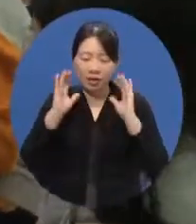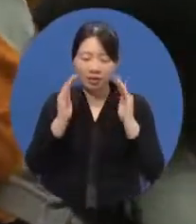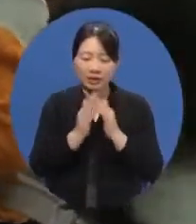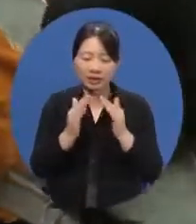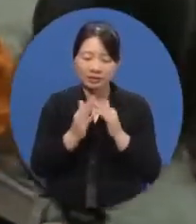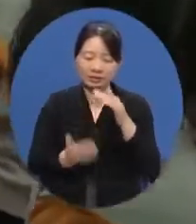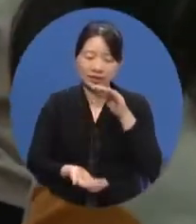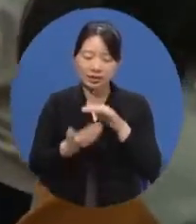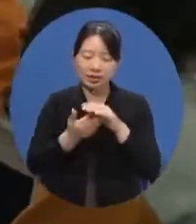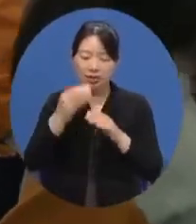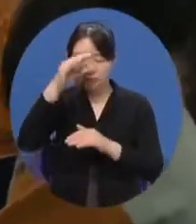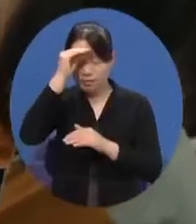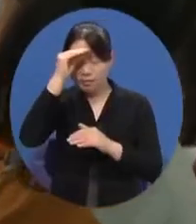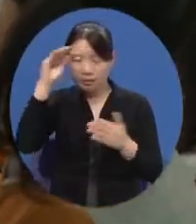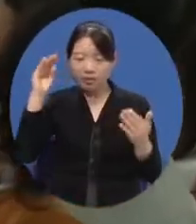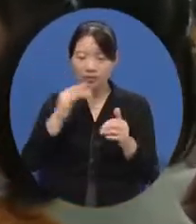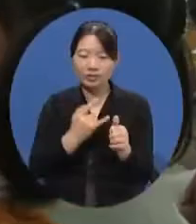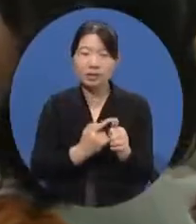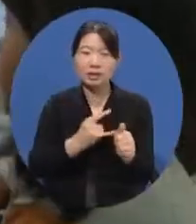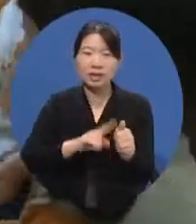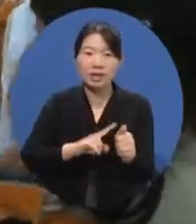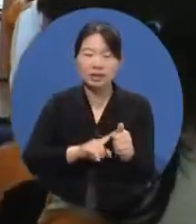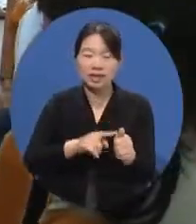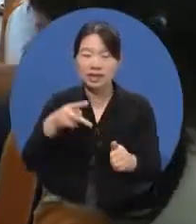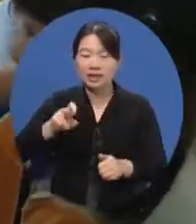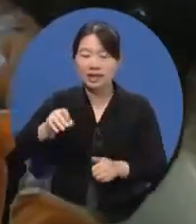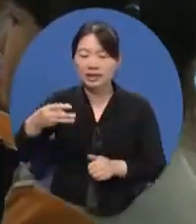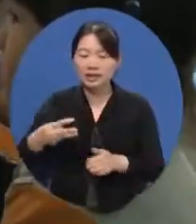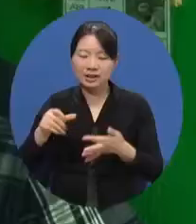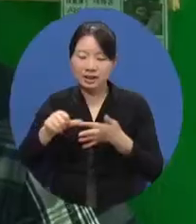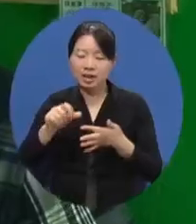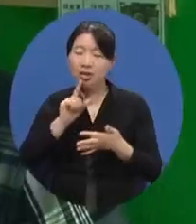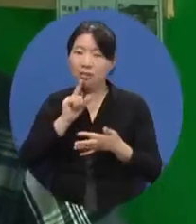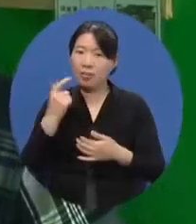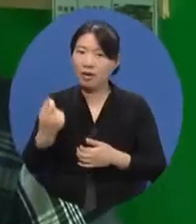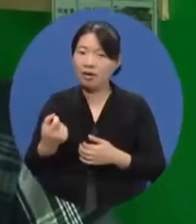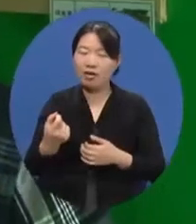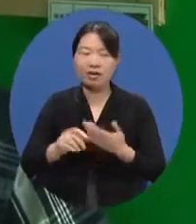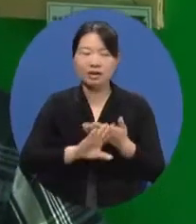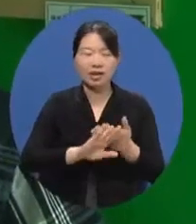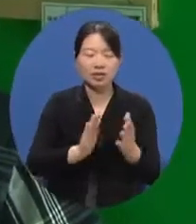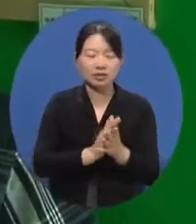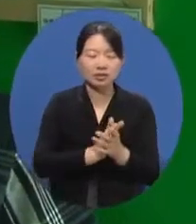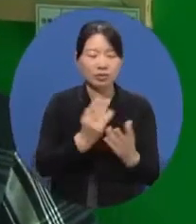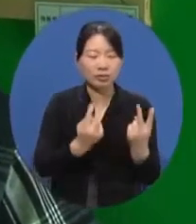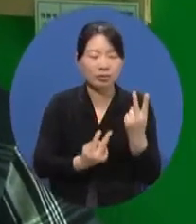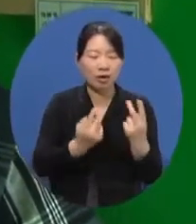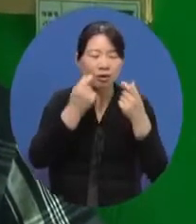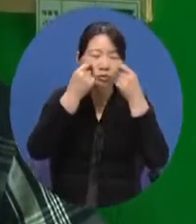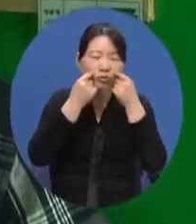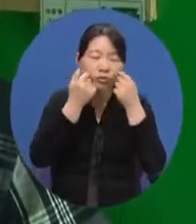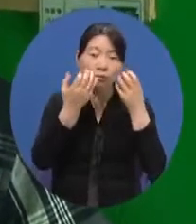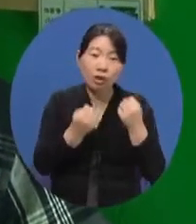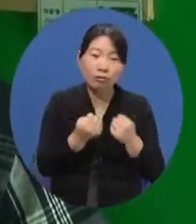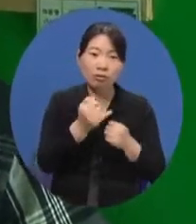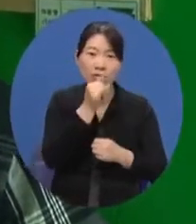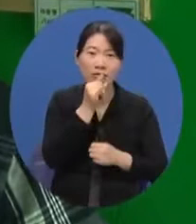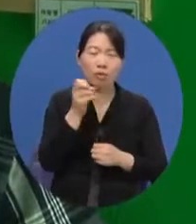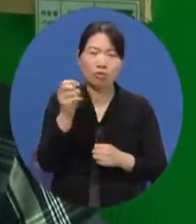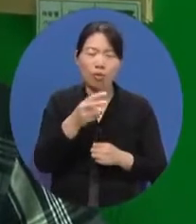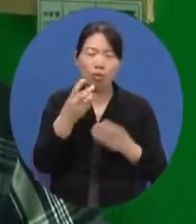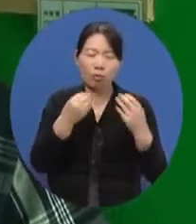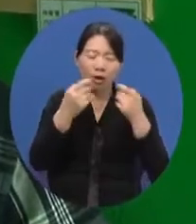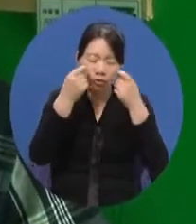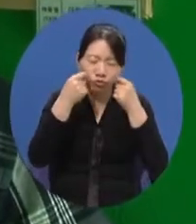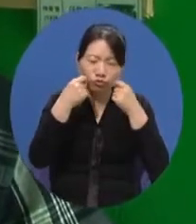어린이집 최고의 모범생이 바로 상길이라네요. 다른 친구에 비해서 많이 눈물을 흘리고 그렇게 많이